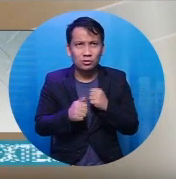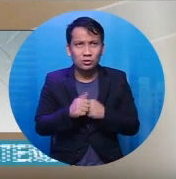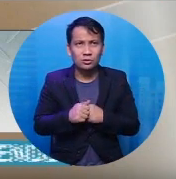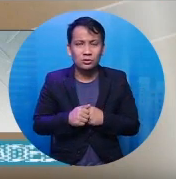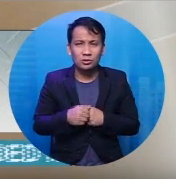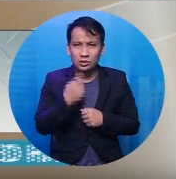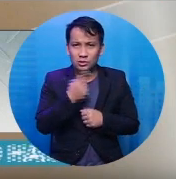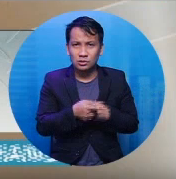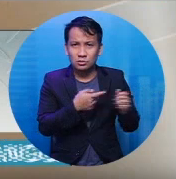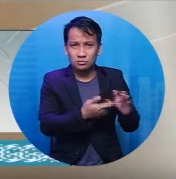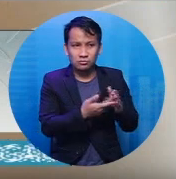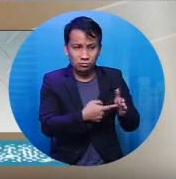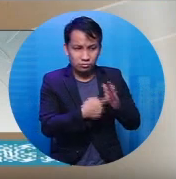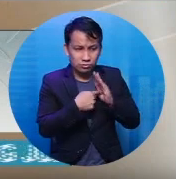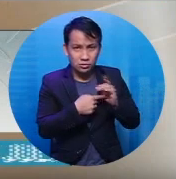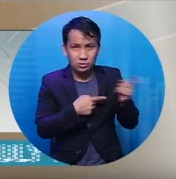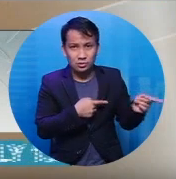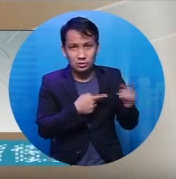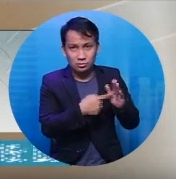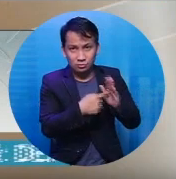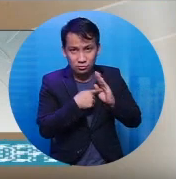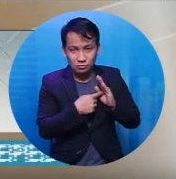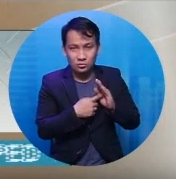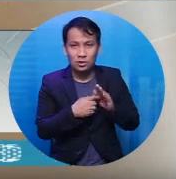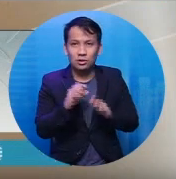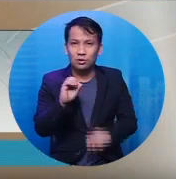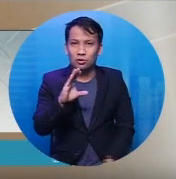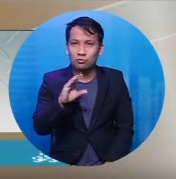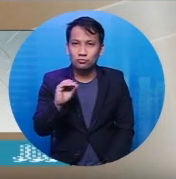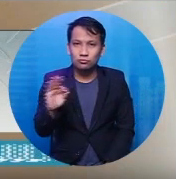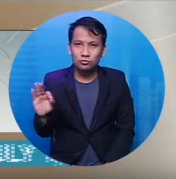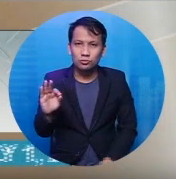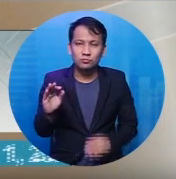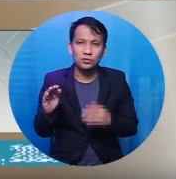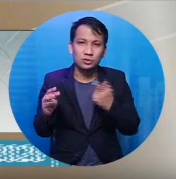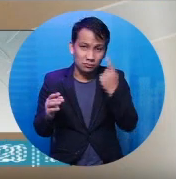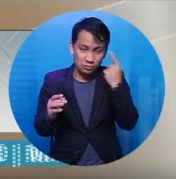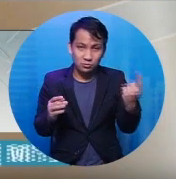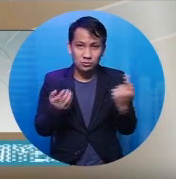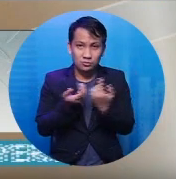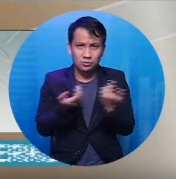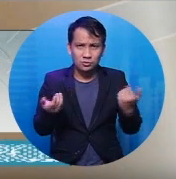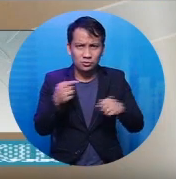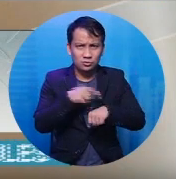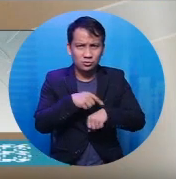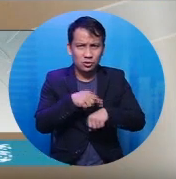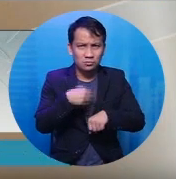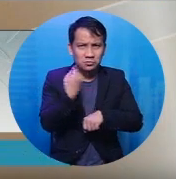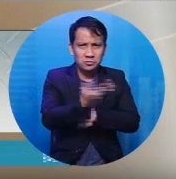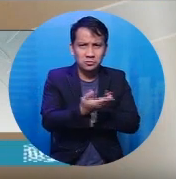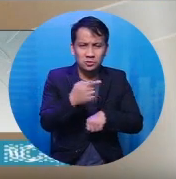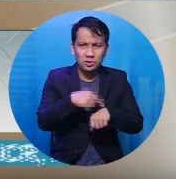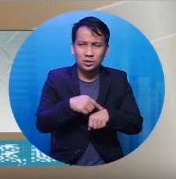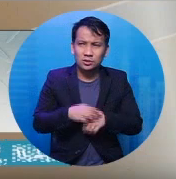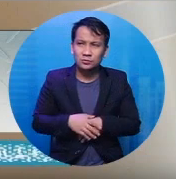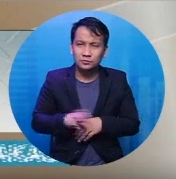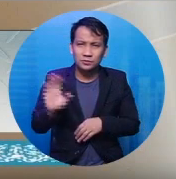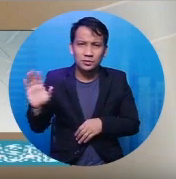Ah, siya po nag-request ng mag-cool off muna kayo. Gusto niya ng privacy, idol. Okay. Oo, alam naman niya, Sir